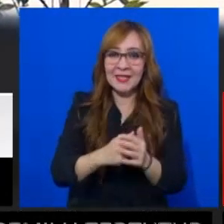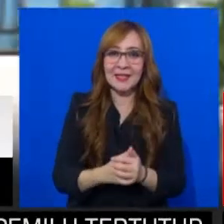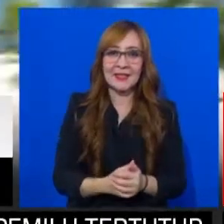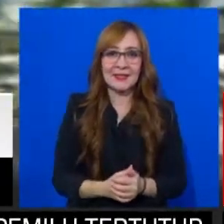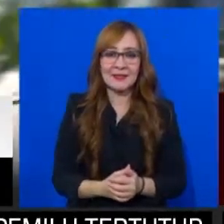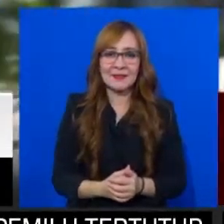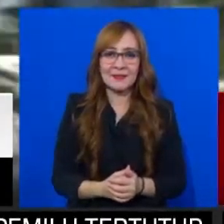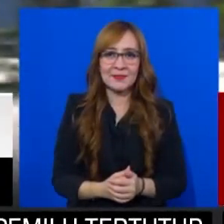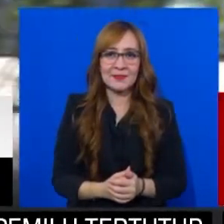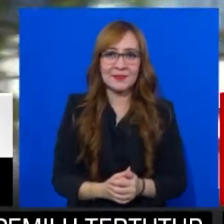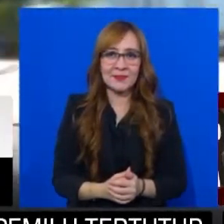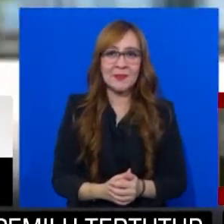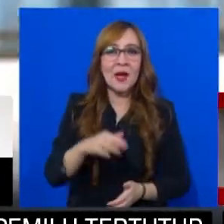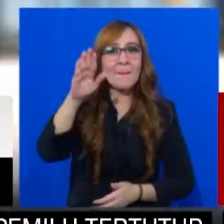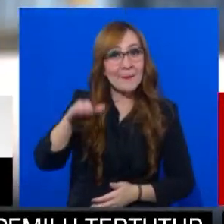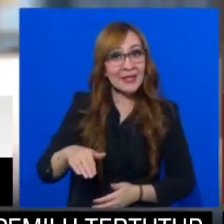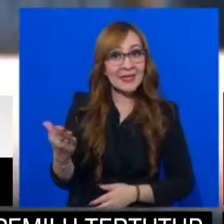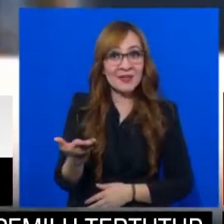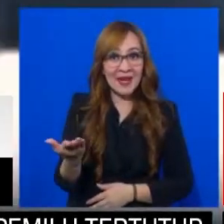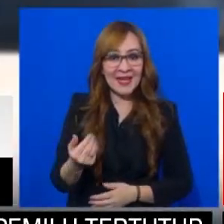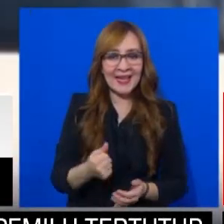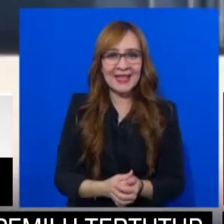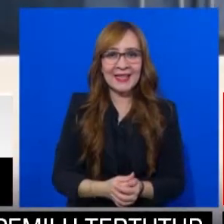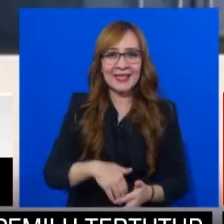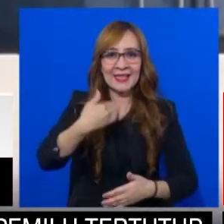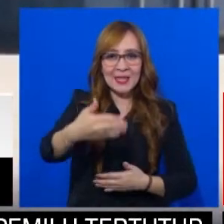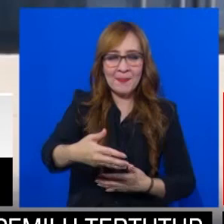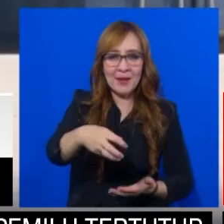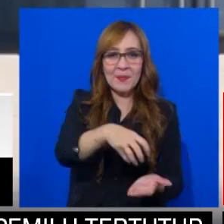atau F1 Powerboat masih berada di halaman pelabuhan depan venue